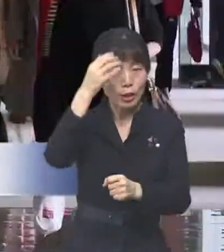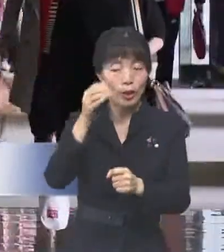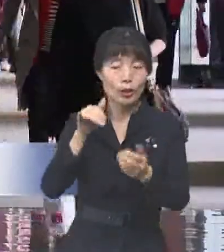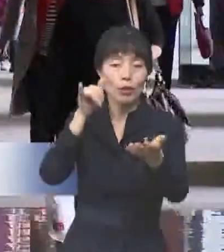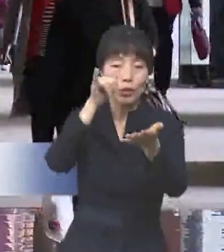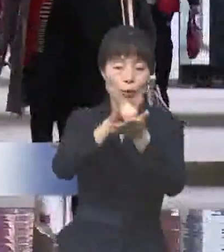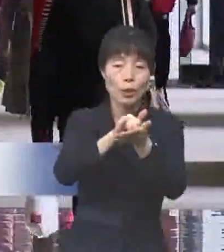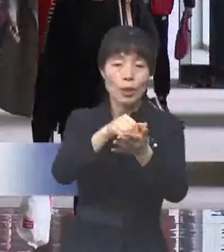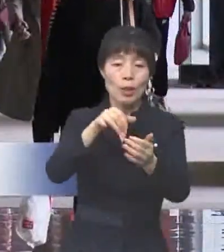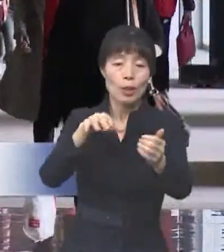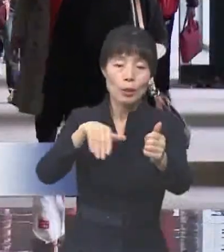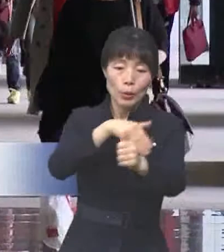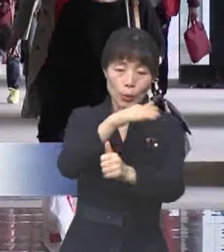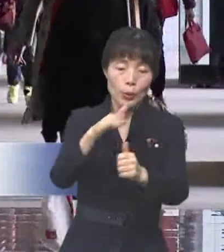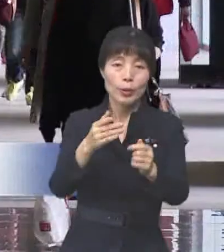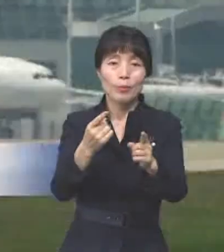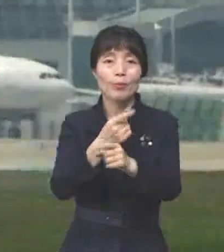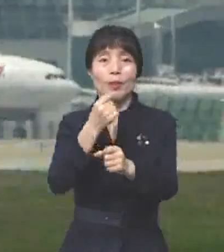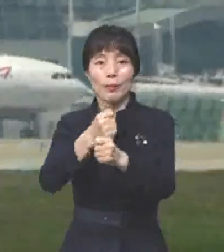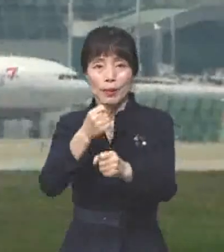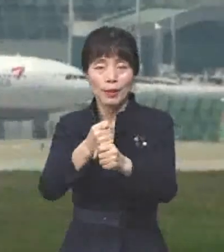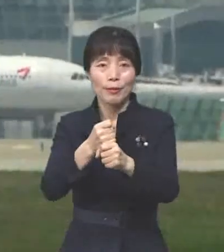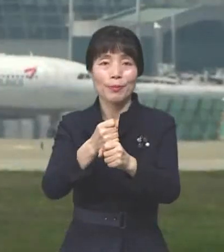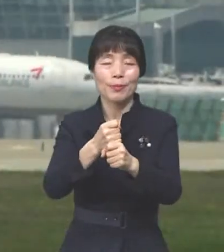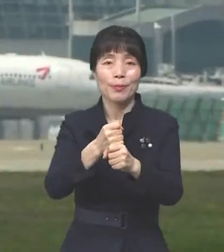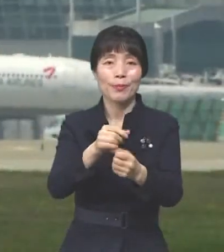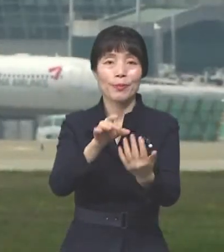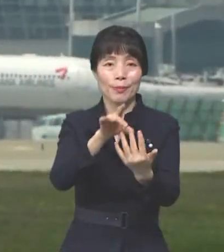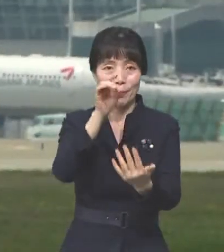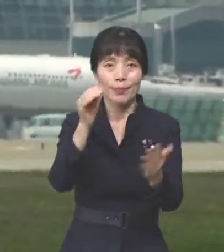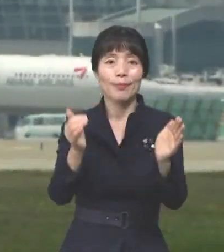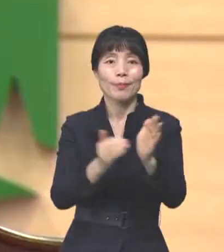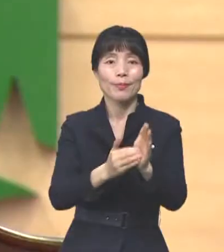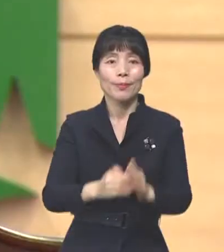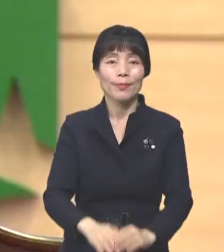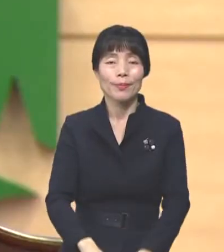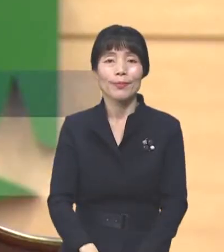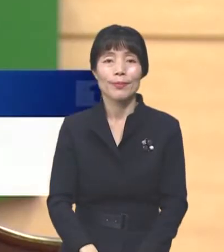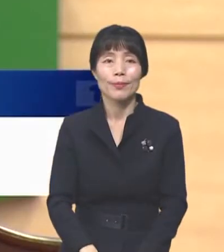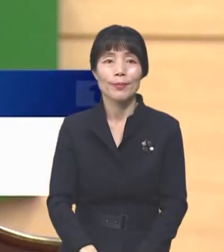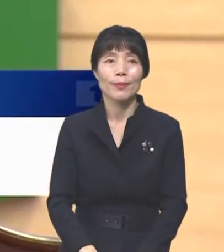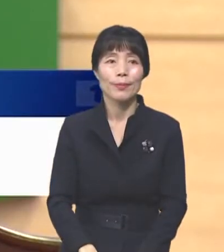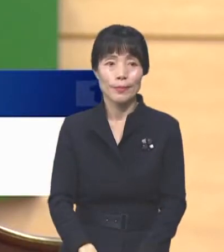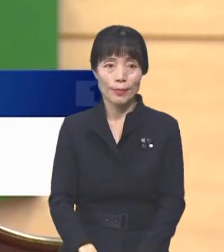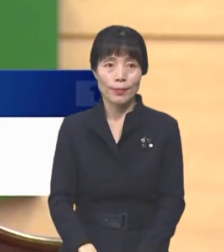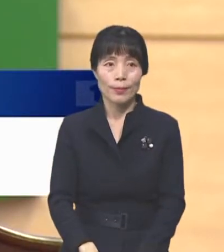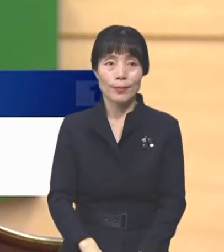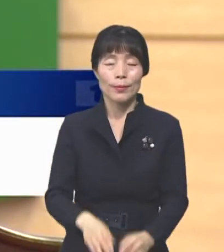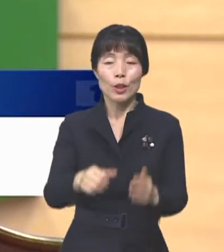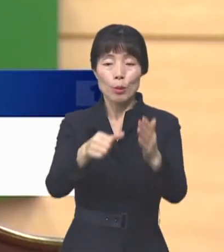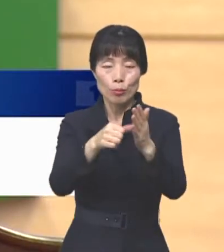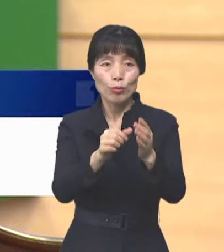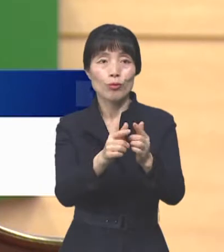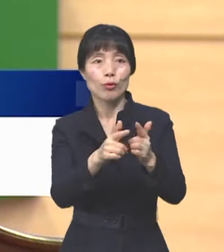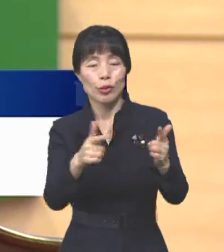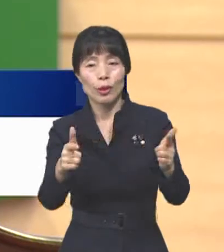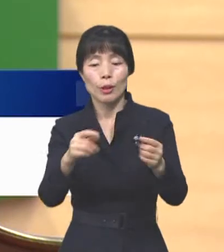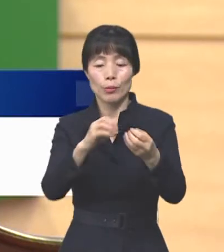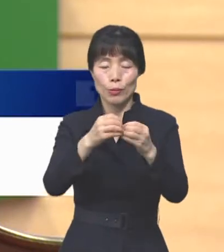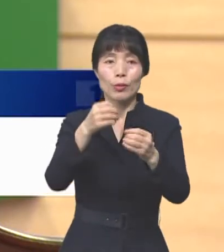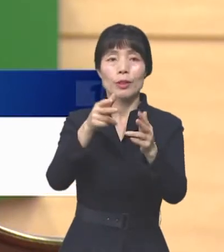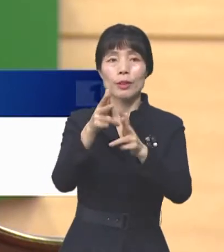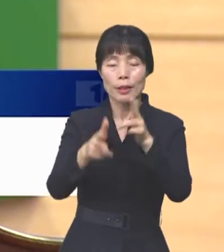공항 경제권 활성화를 핵심 과제로 선정했습니다. 물류 제조 산업 중심에서 쇼핑, 매저, 비즈니스